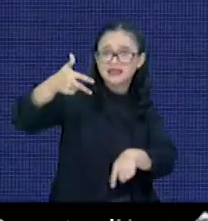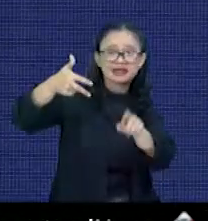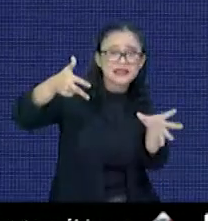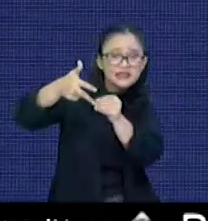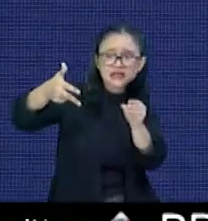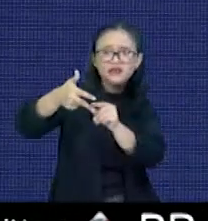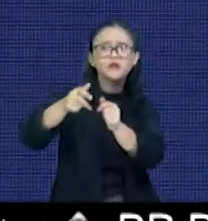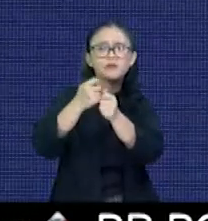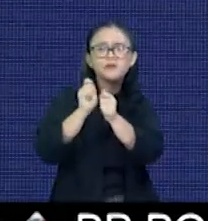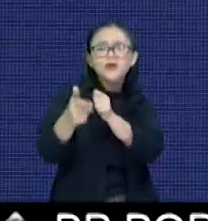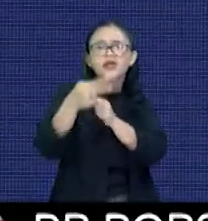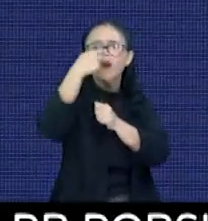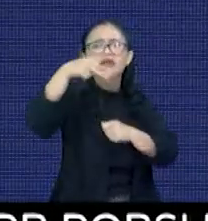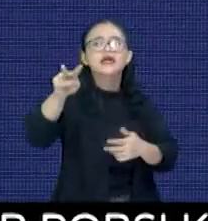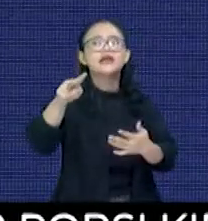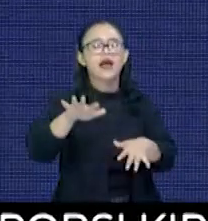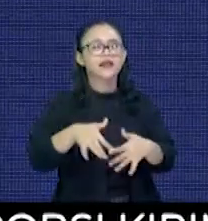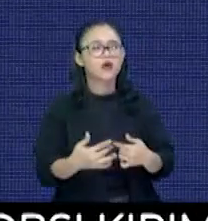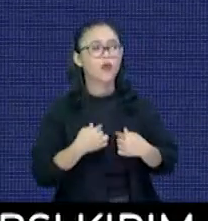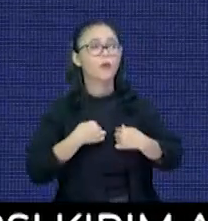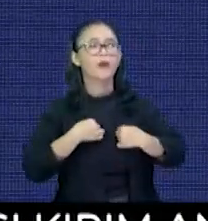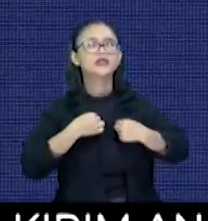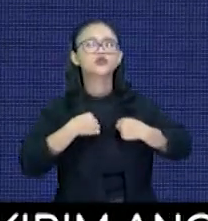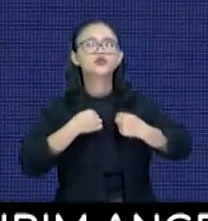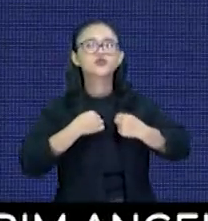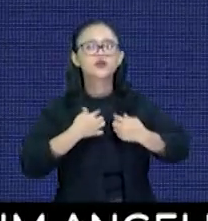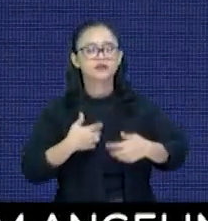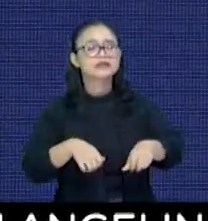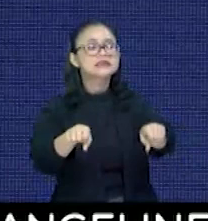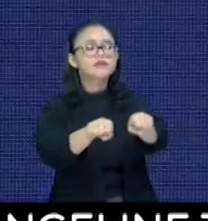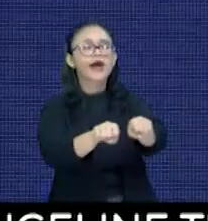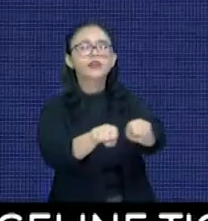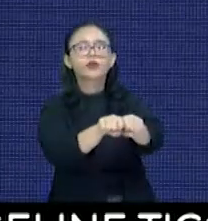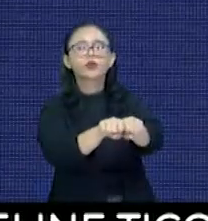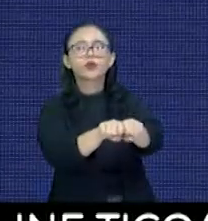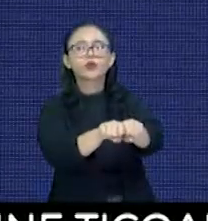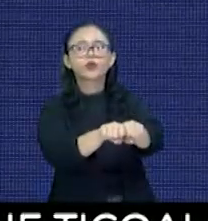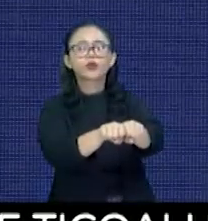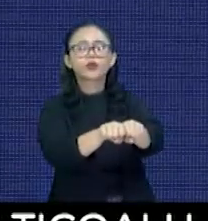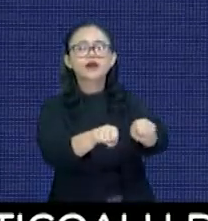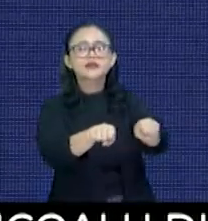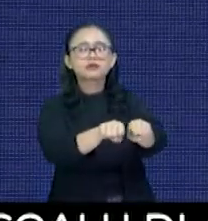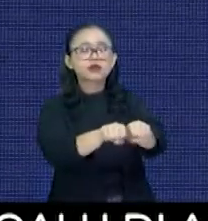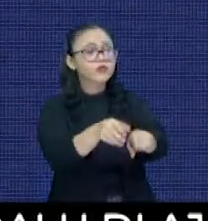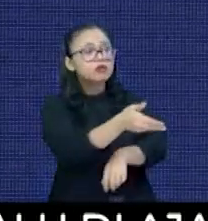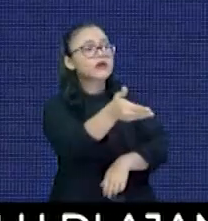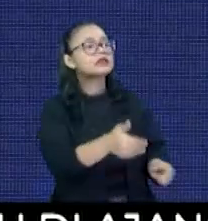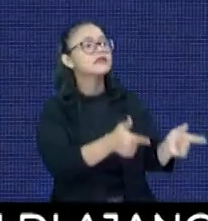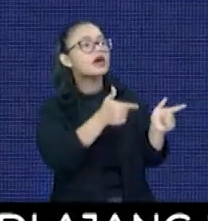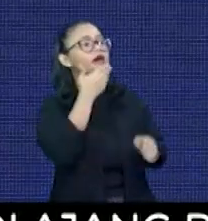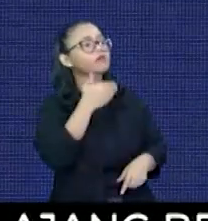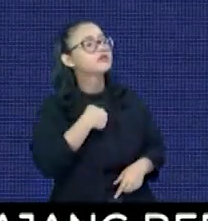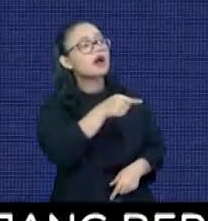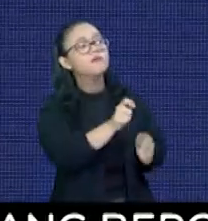beli impor seragam dan sepatu Hai tentara Inggris